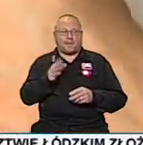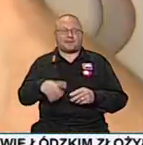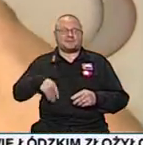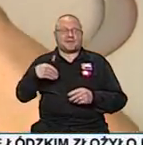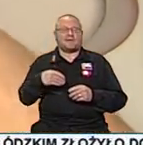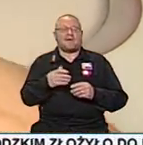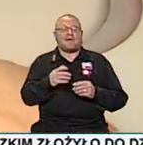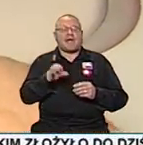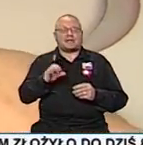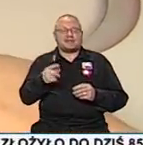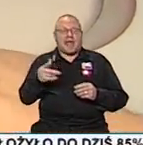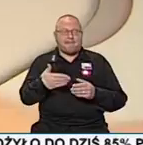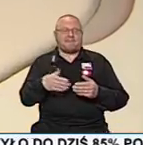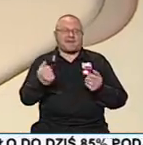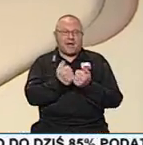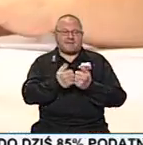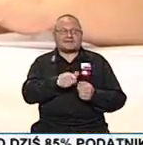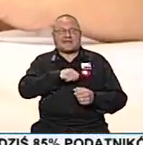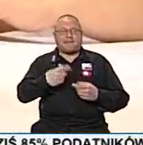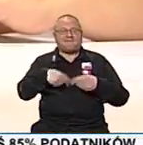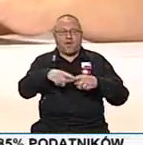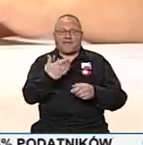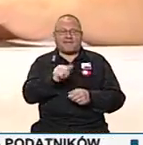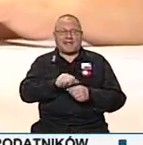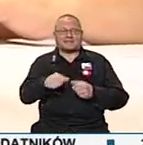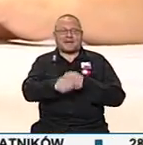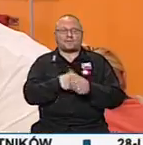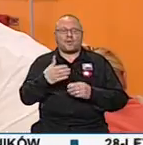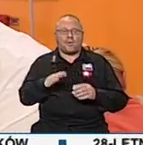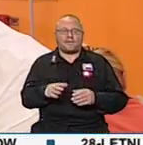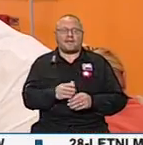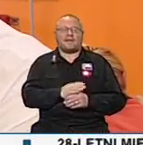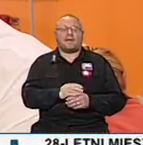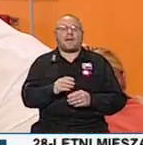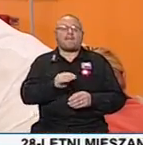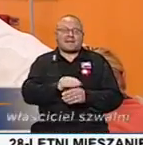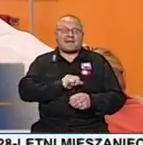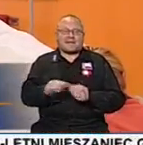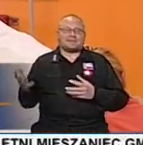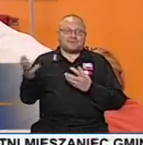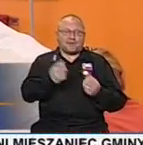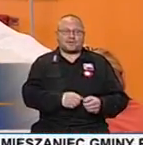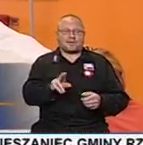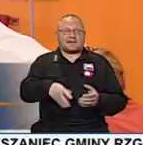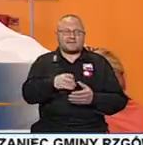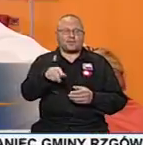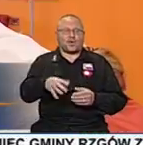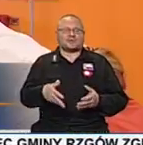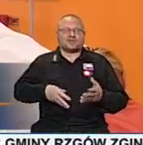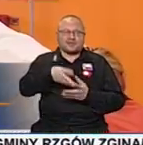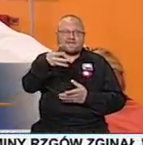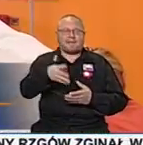Również mamy Euro 2016. Samo wykonanie flagi nie jest pracochłonne. Materiał jest przywożony do nas na szwalnię, tutaj go